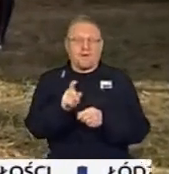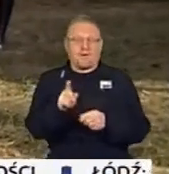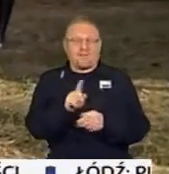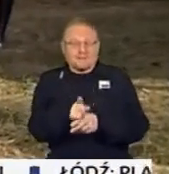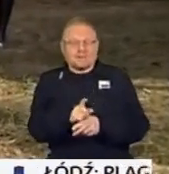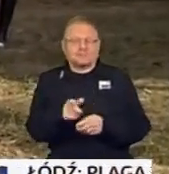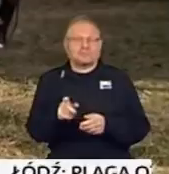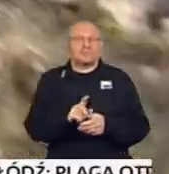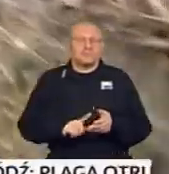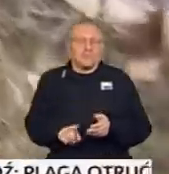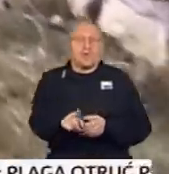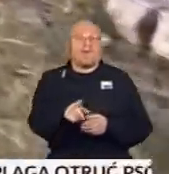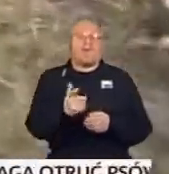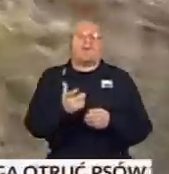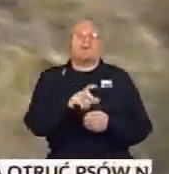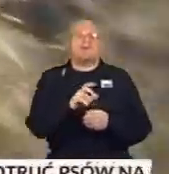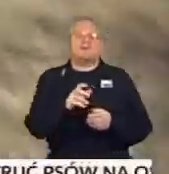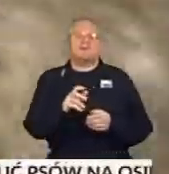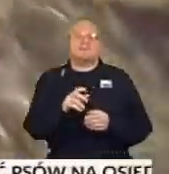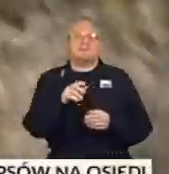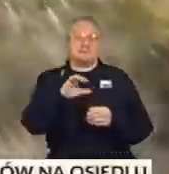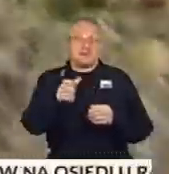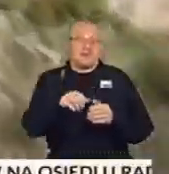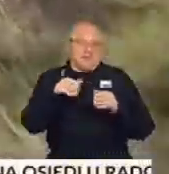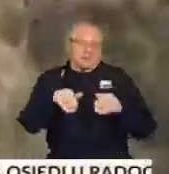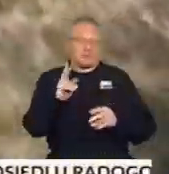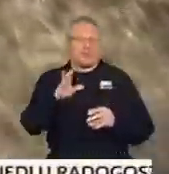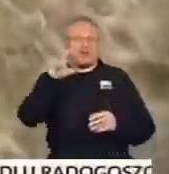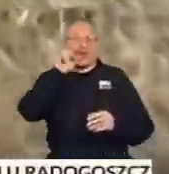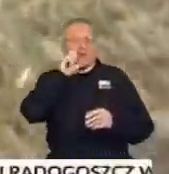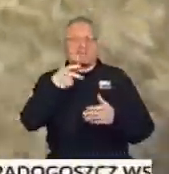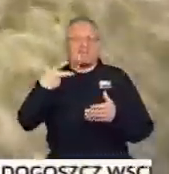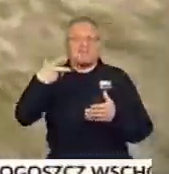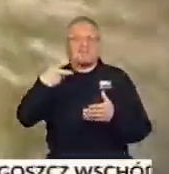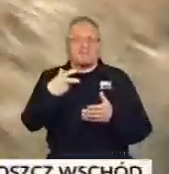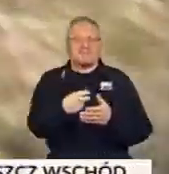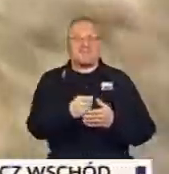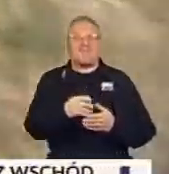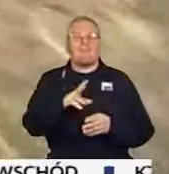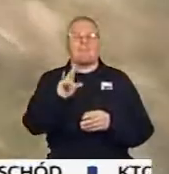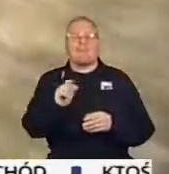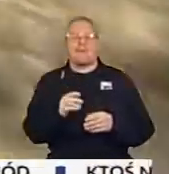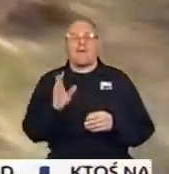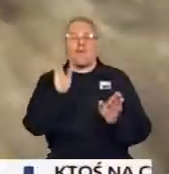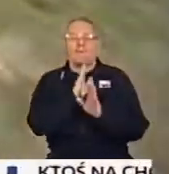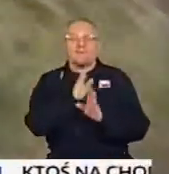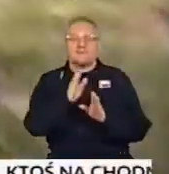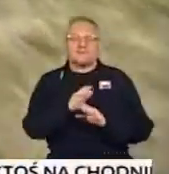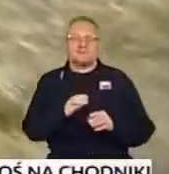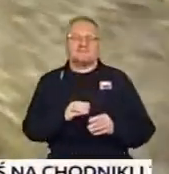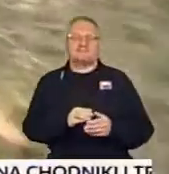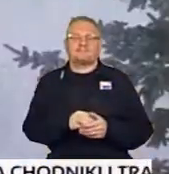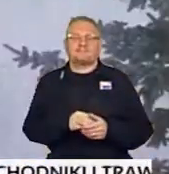szczurom, czy jeszcze coś innego? Pojawiły się przypuszczenia, że do kiełbasy ktoś wstrzykuje płyn chłodniczy. Jest wyjątkowo szkodliwy i działa